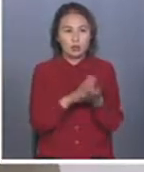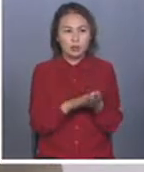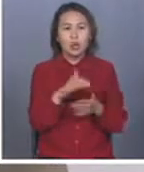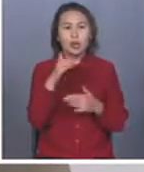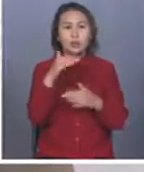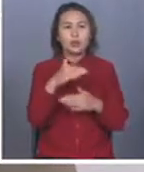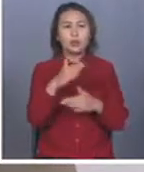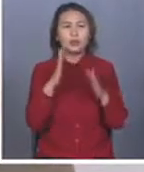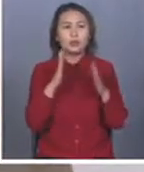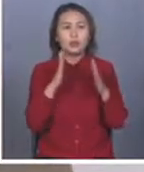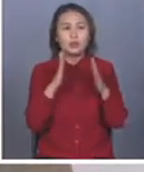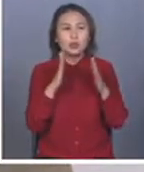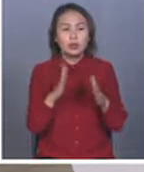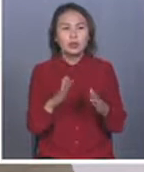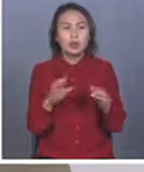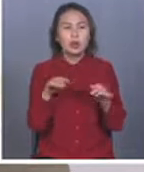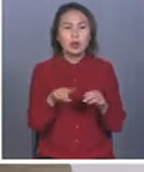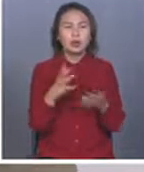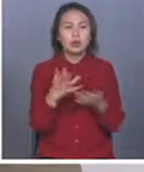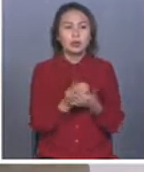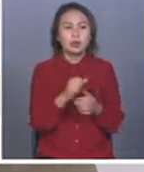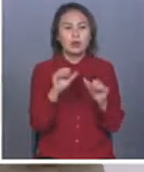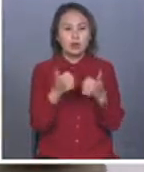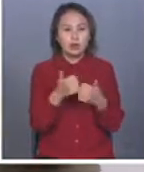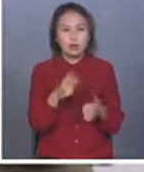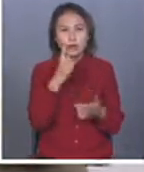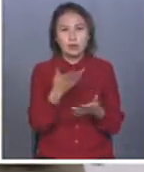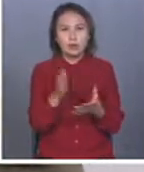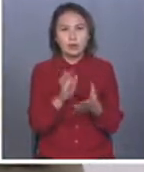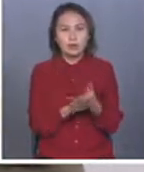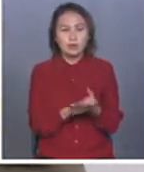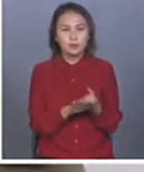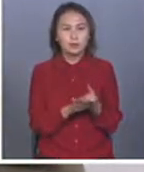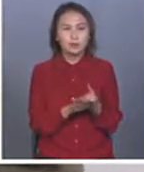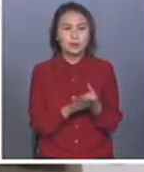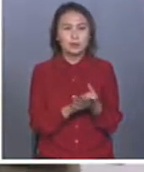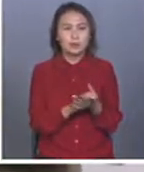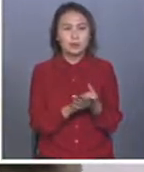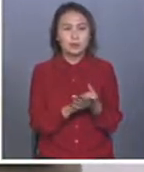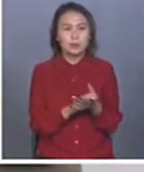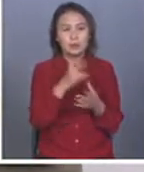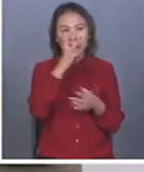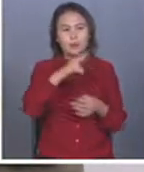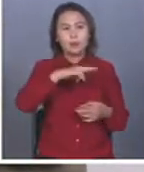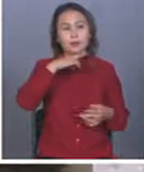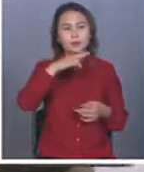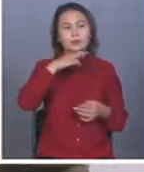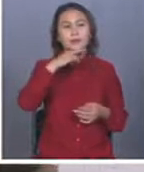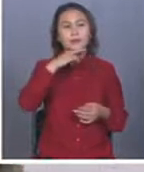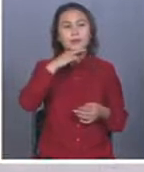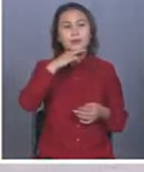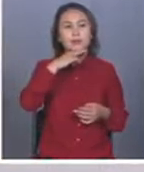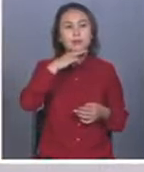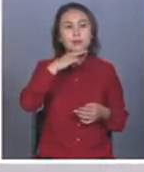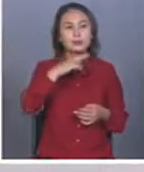төртбұрыштың ауданын табатын формуламен танысайық. экрандағы суретке назар аударамыз. Дәл